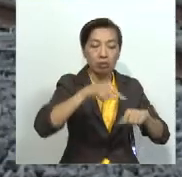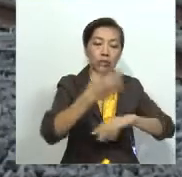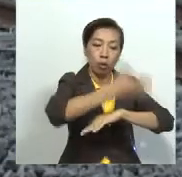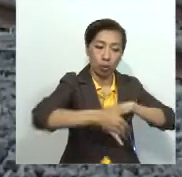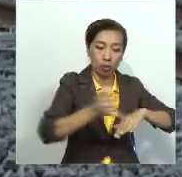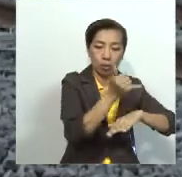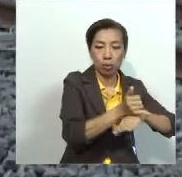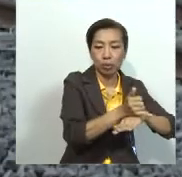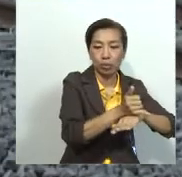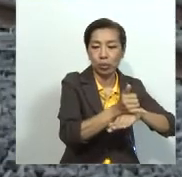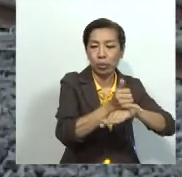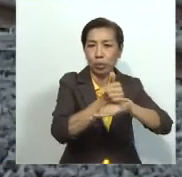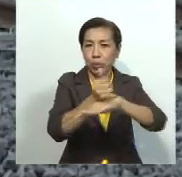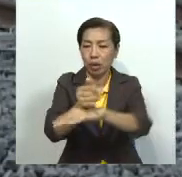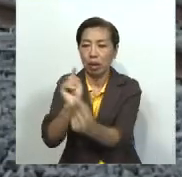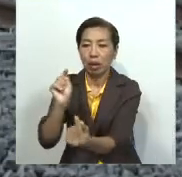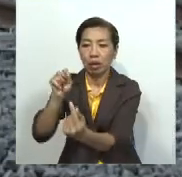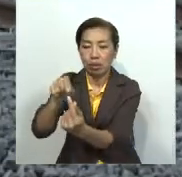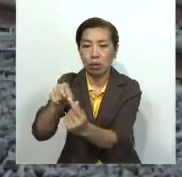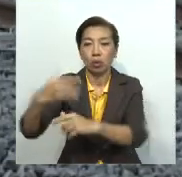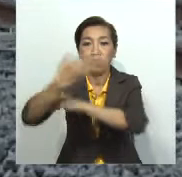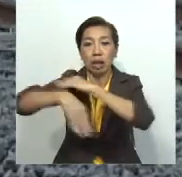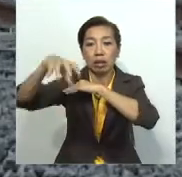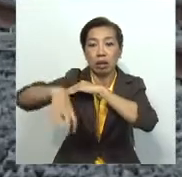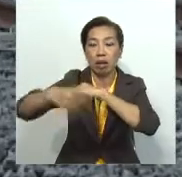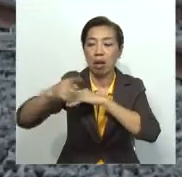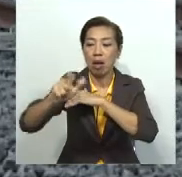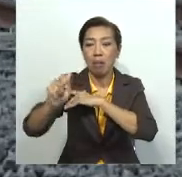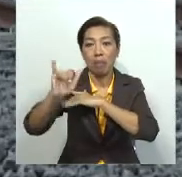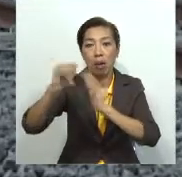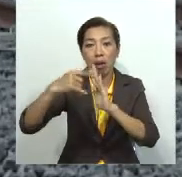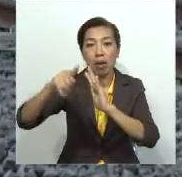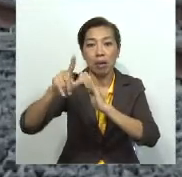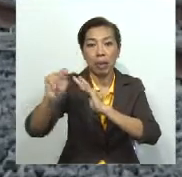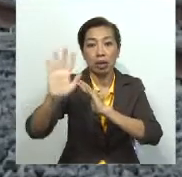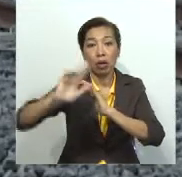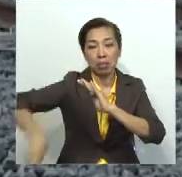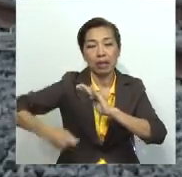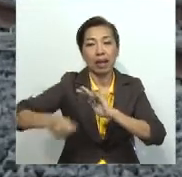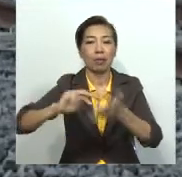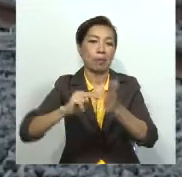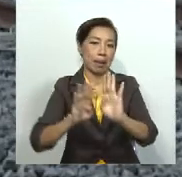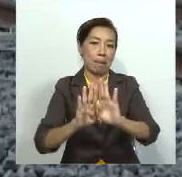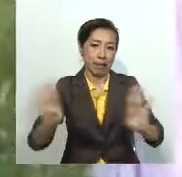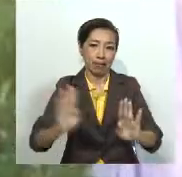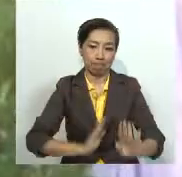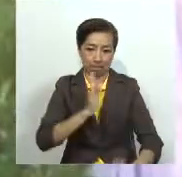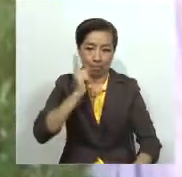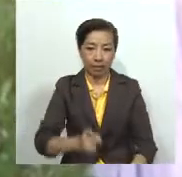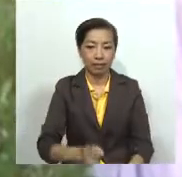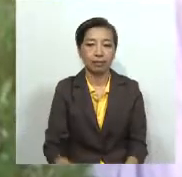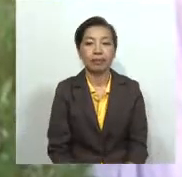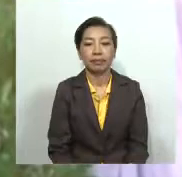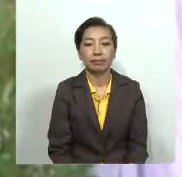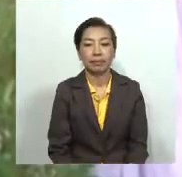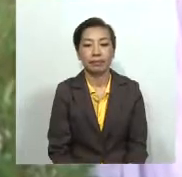านีรถไฟปอยเปตประเทศกัมพูชานะครับซึ่งถือว่าเป็นการเปิดเส้นทางรถไฟสายนี้อย่างเป็นทางการครับ